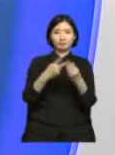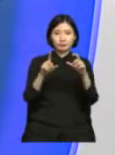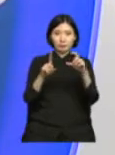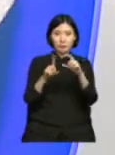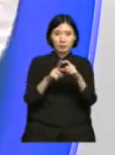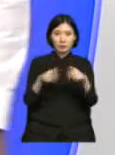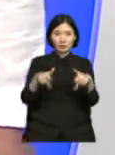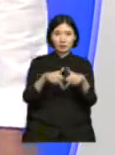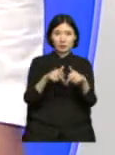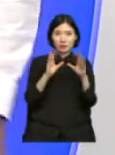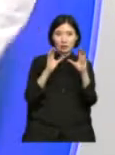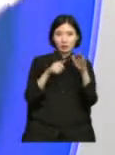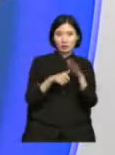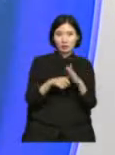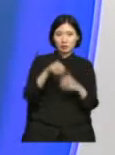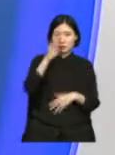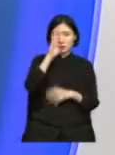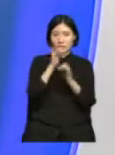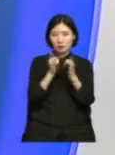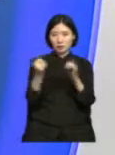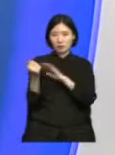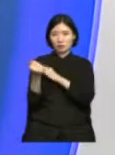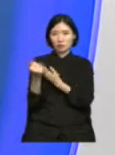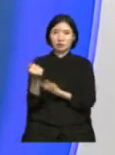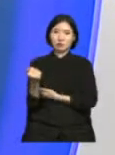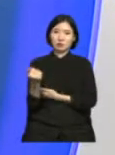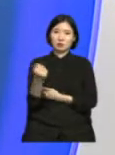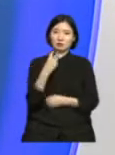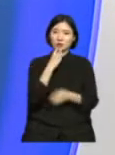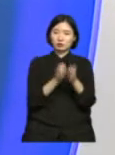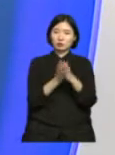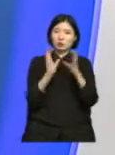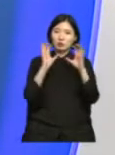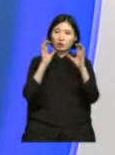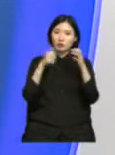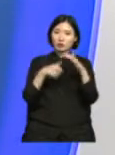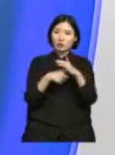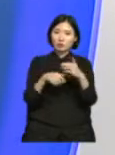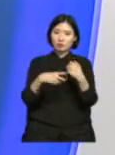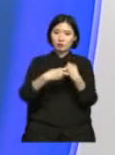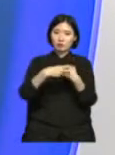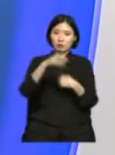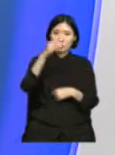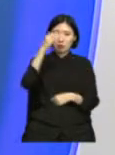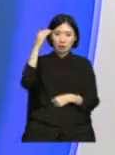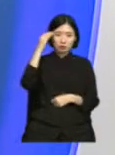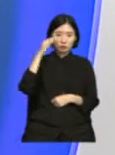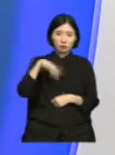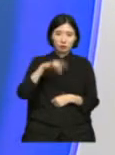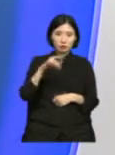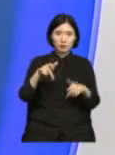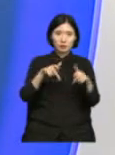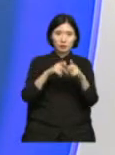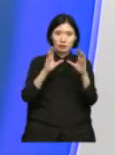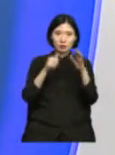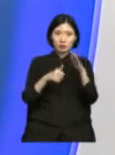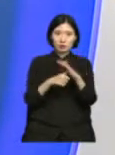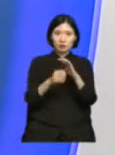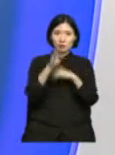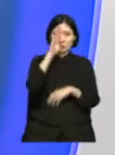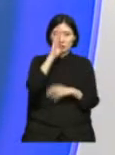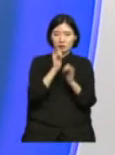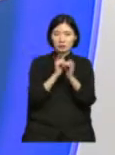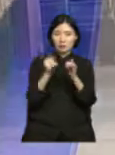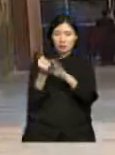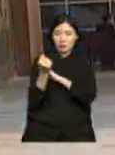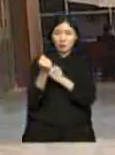키워드는 장애 어린이와 환자 권리입니다. 서울시 어린이병원이 국내 최초로 장애 어린이 환자 권리 장전을